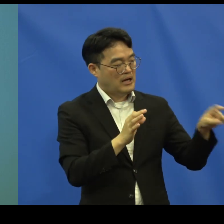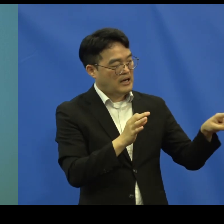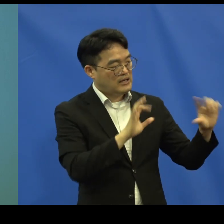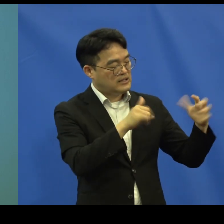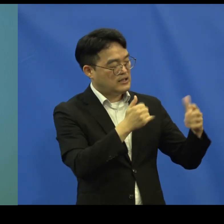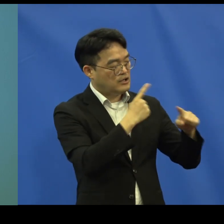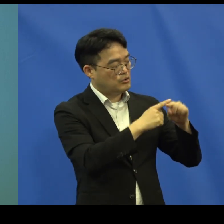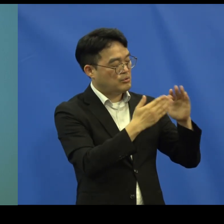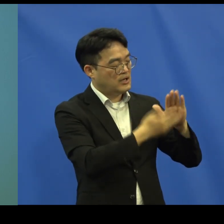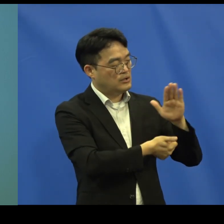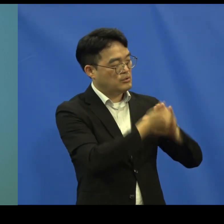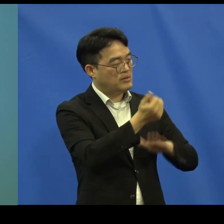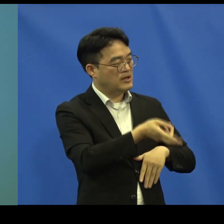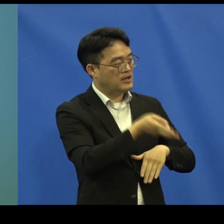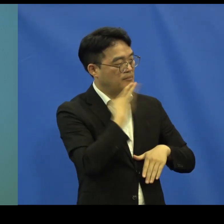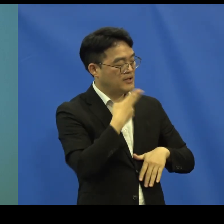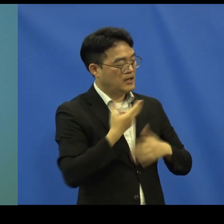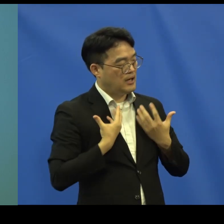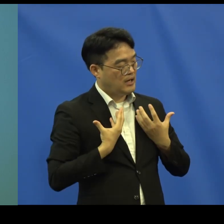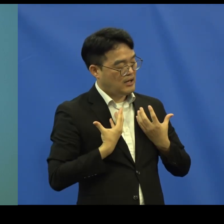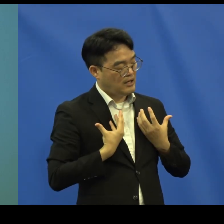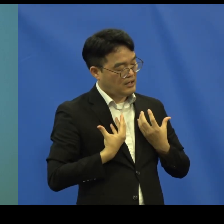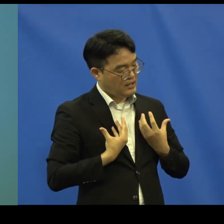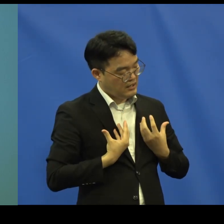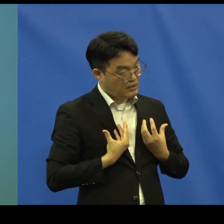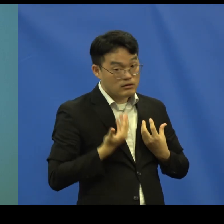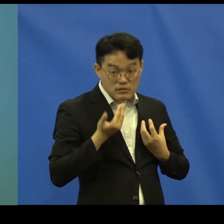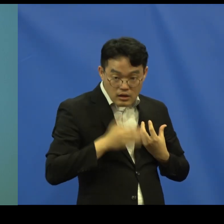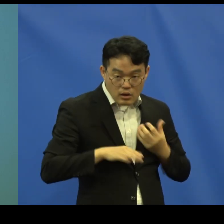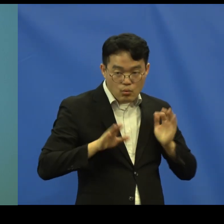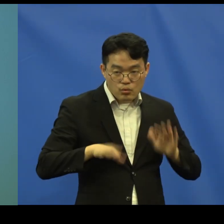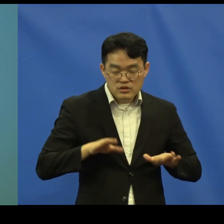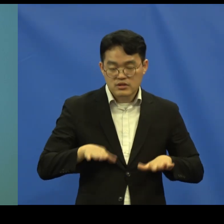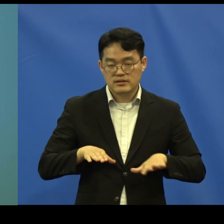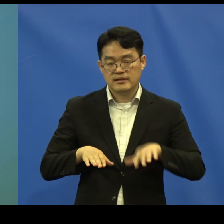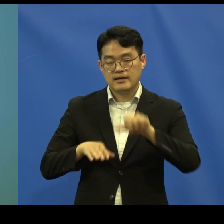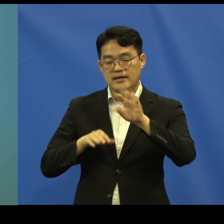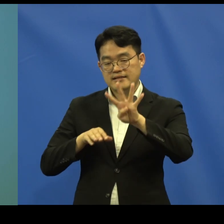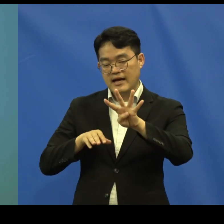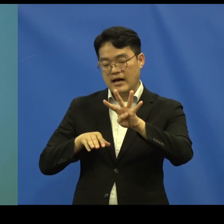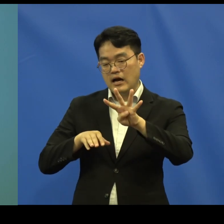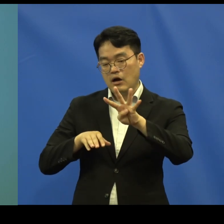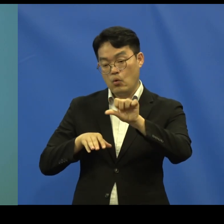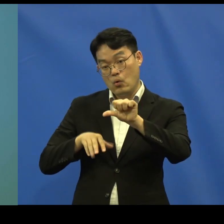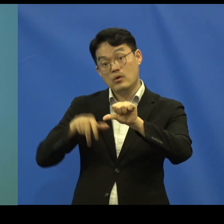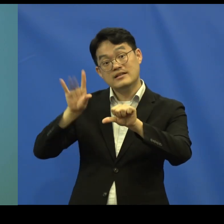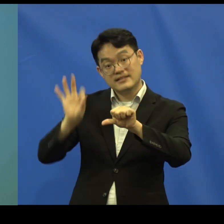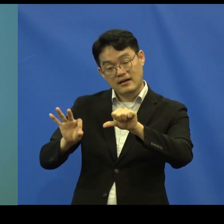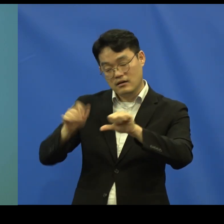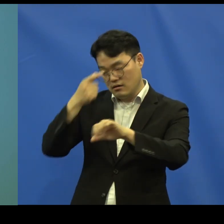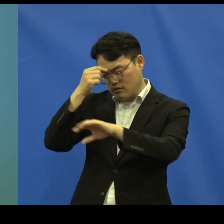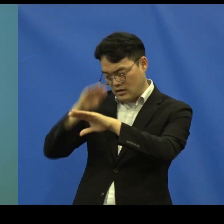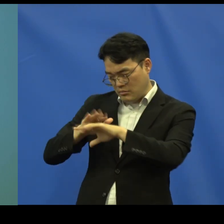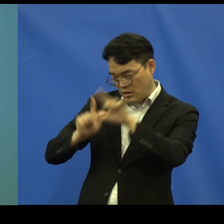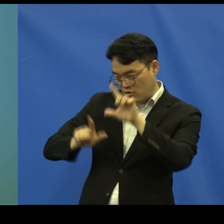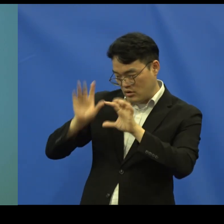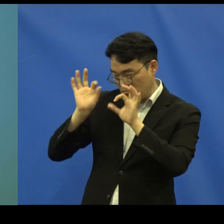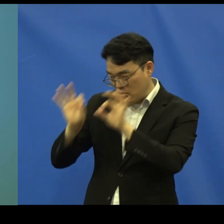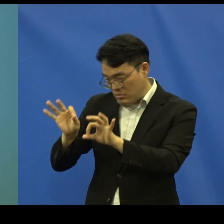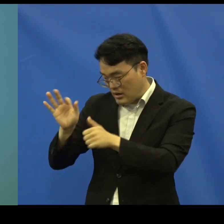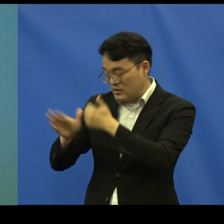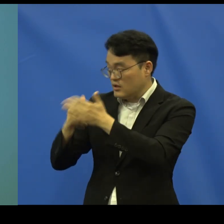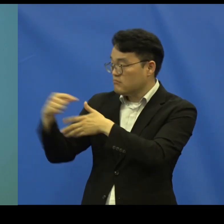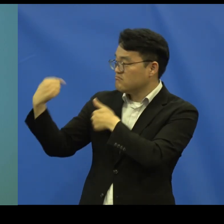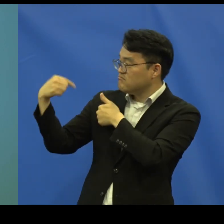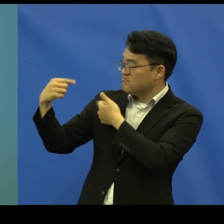그러나 오늘 이 예배를 통하여서 하나님 예배를 가르쳐 주시면서 우리가 어떻게